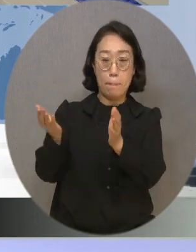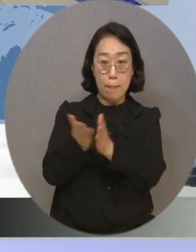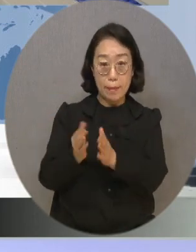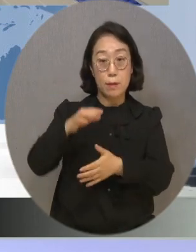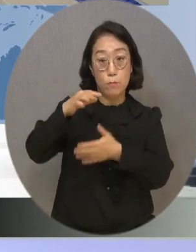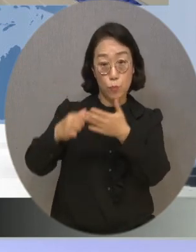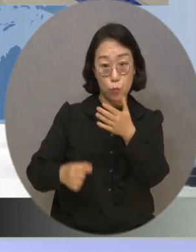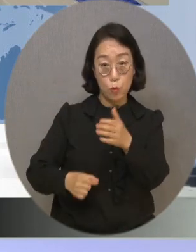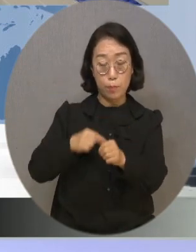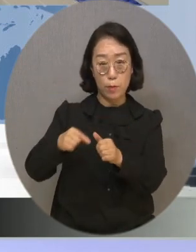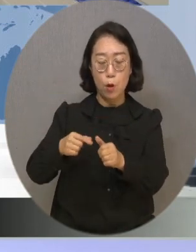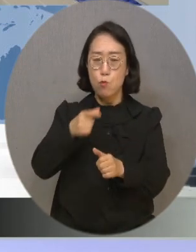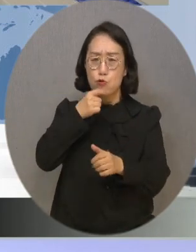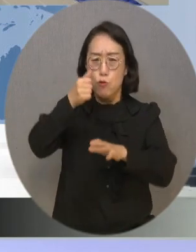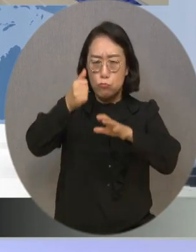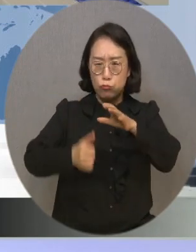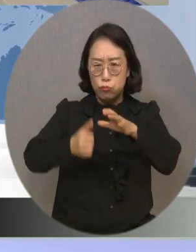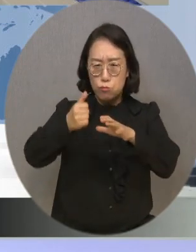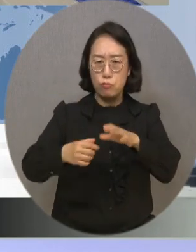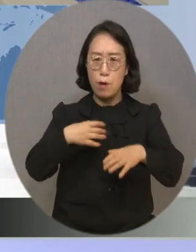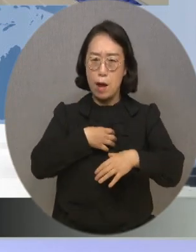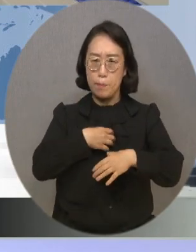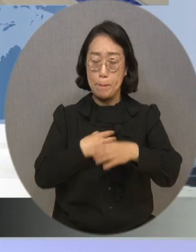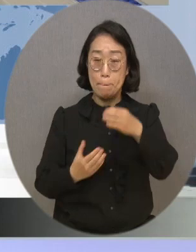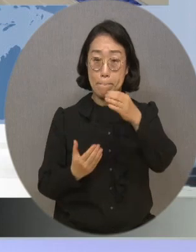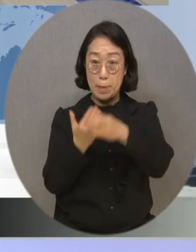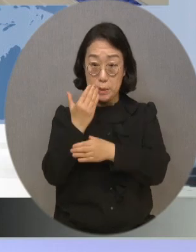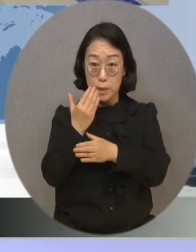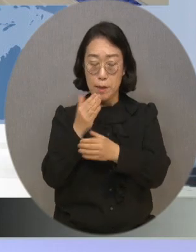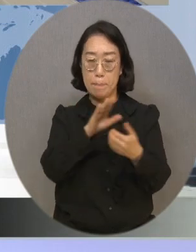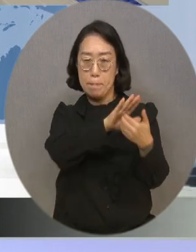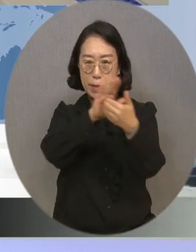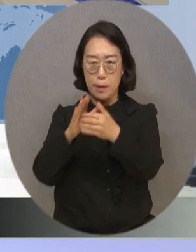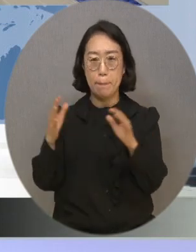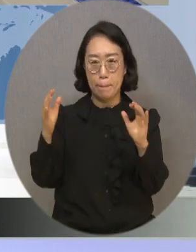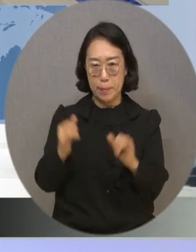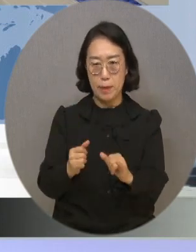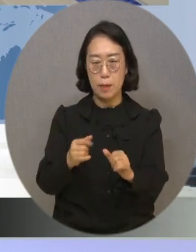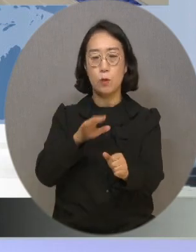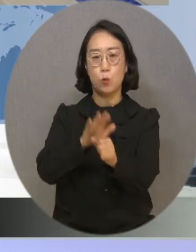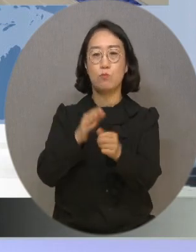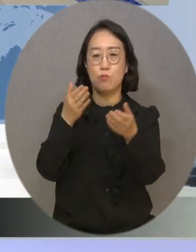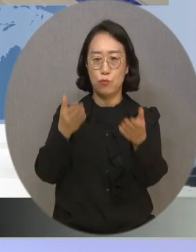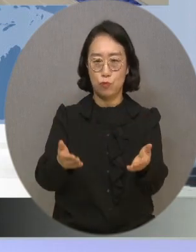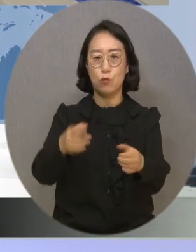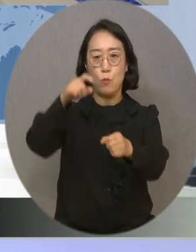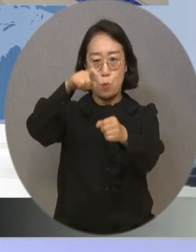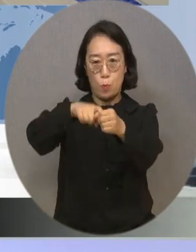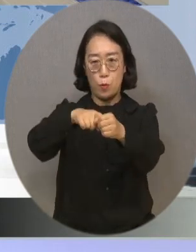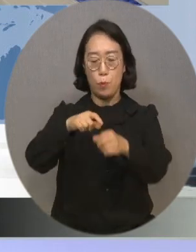프로그램을 운영해 물놀이 안전사고를 미연에 방지하겠다는 계획입니다. 김정현 기자입니다.